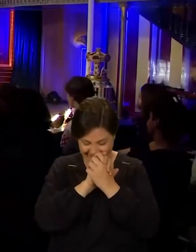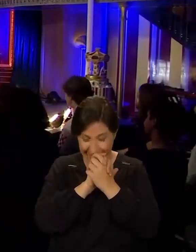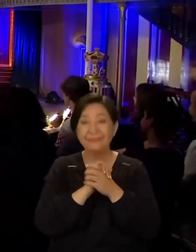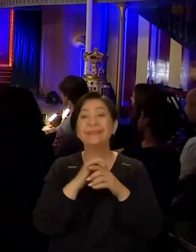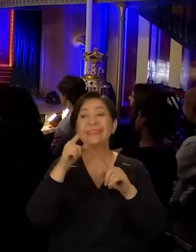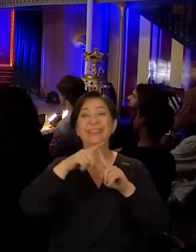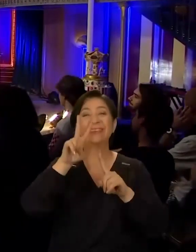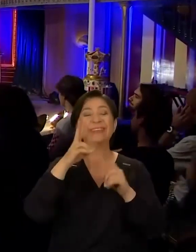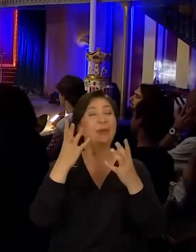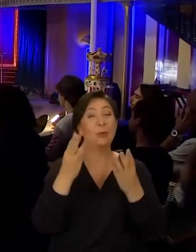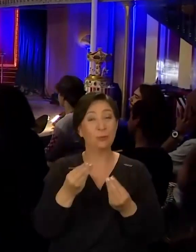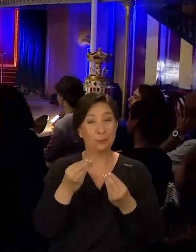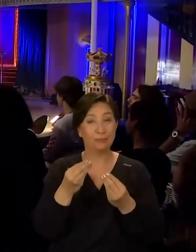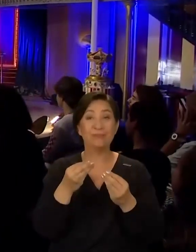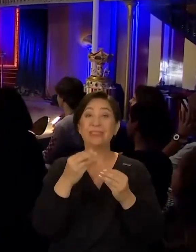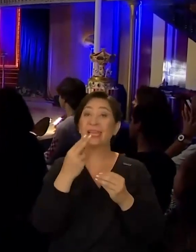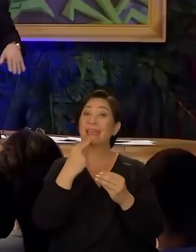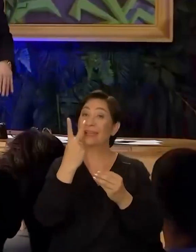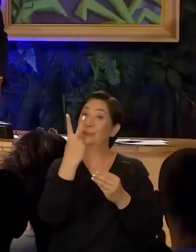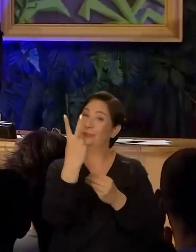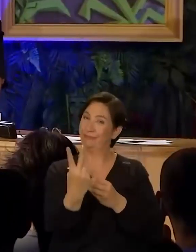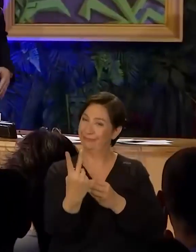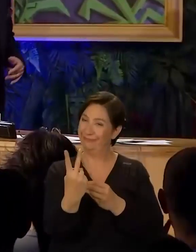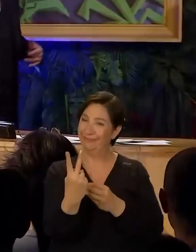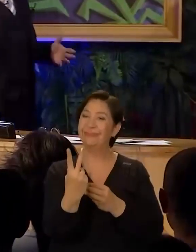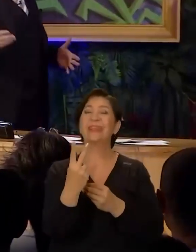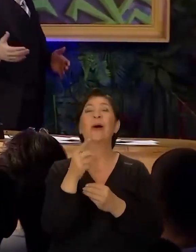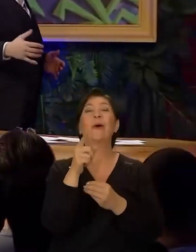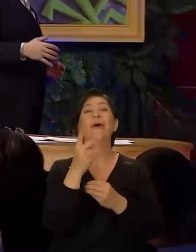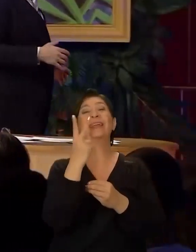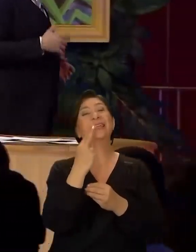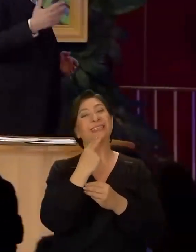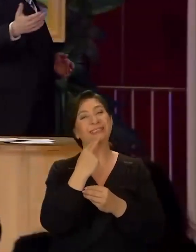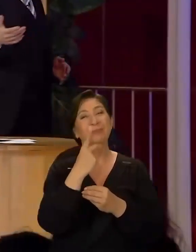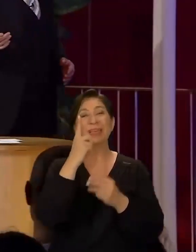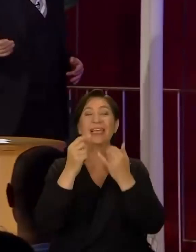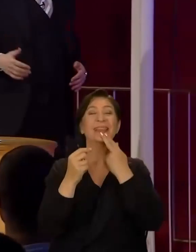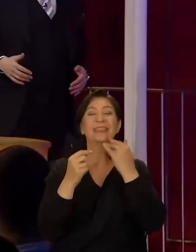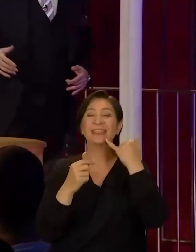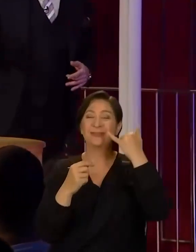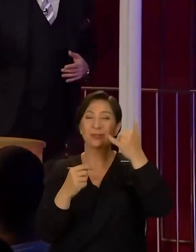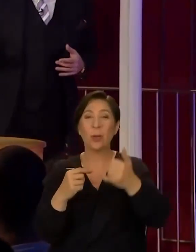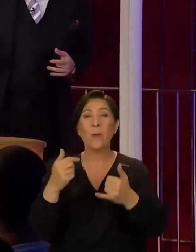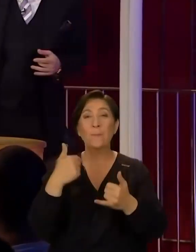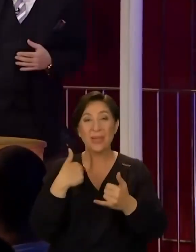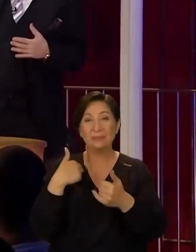Bir ulusal kanal. İki kadın oturuyor. O iki kadına... Bir kadın telefonu, benimki diyor şeye